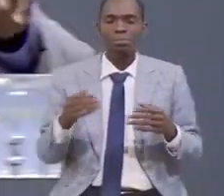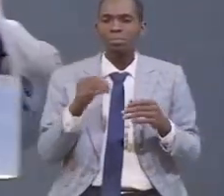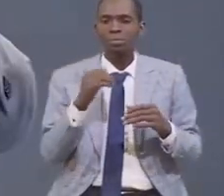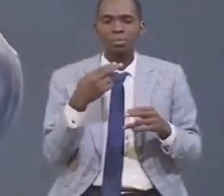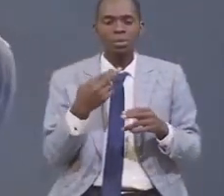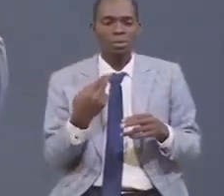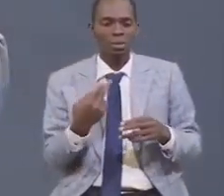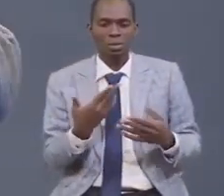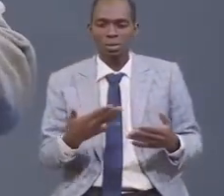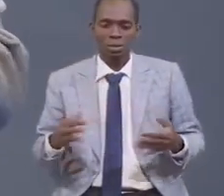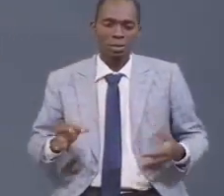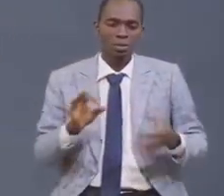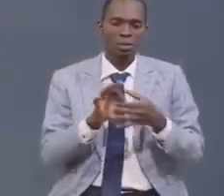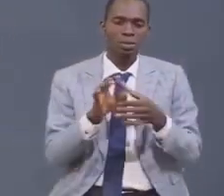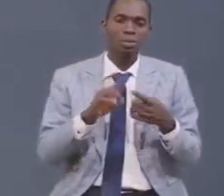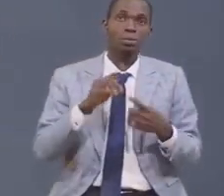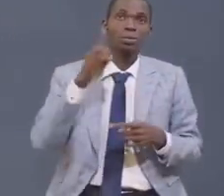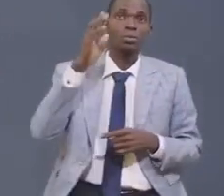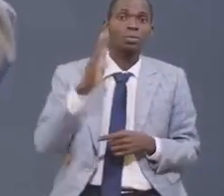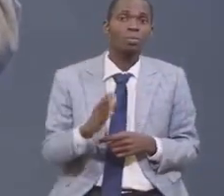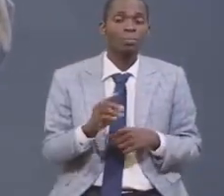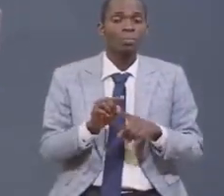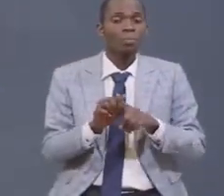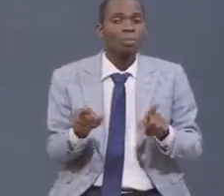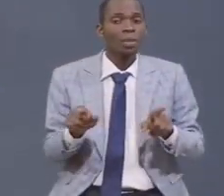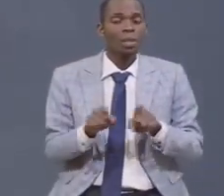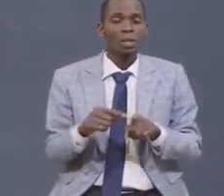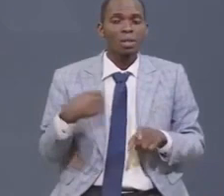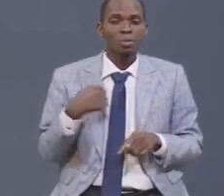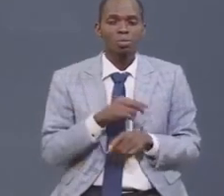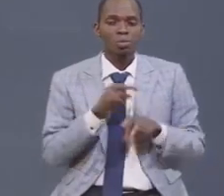దేవుని యొక్క ముఖ్యమైన గుణలక్షణాలు. But as we look at